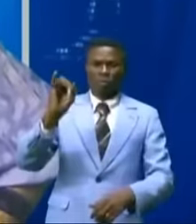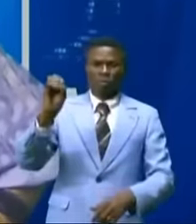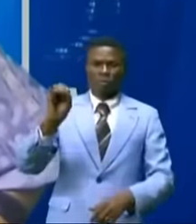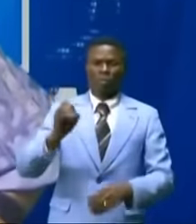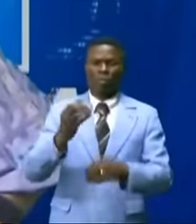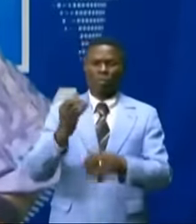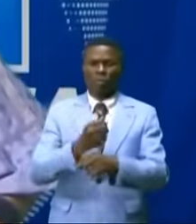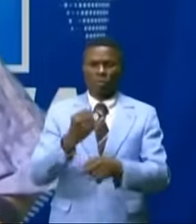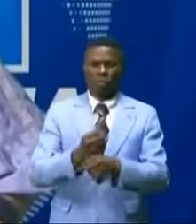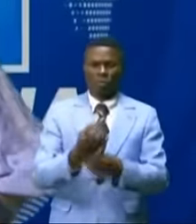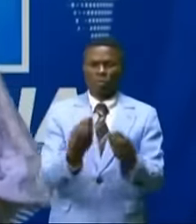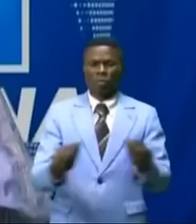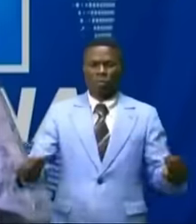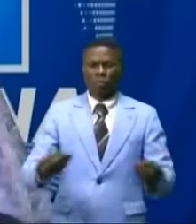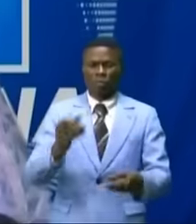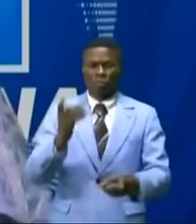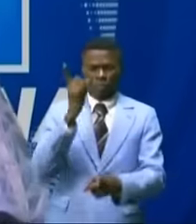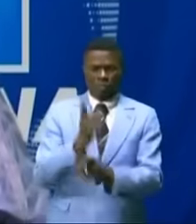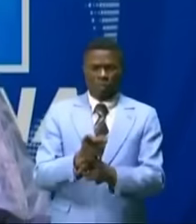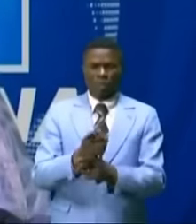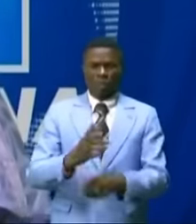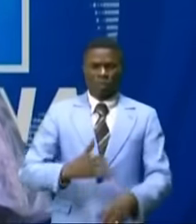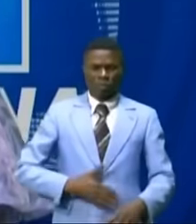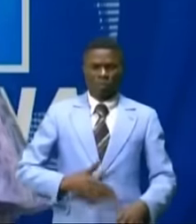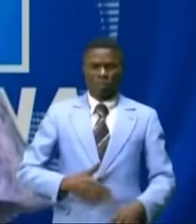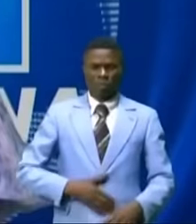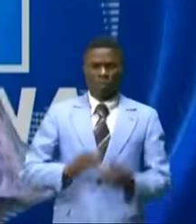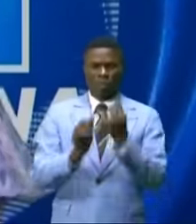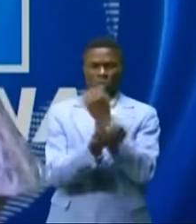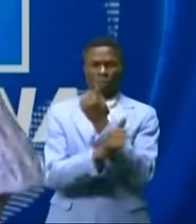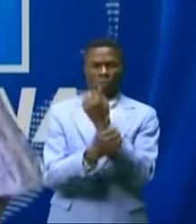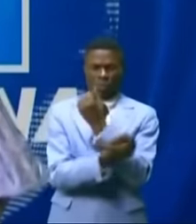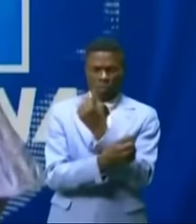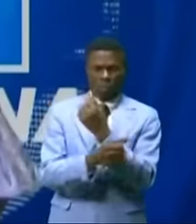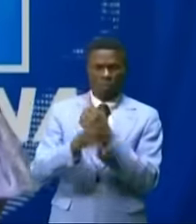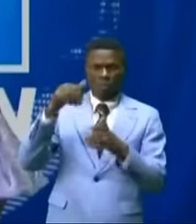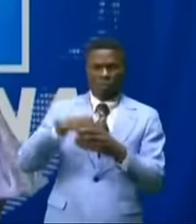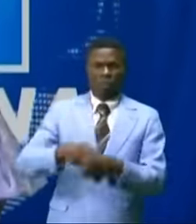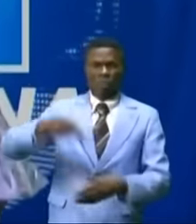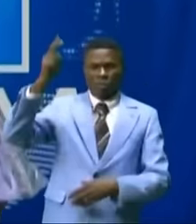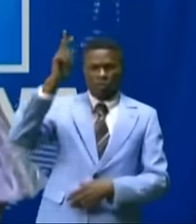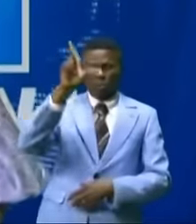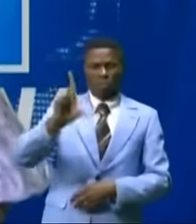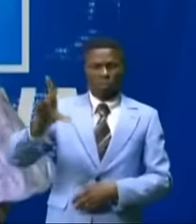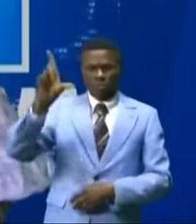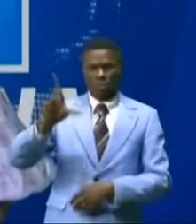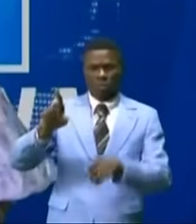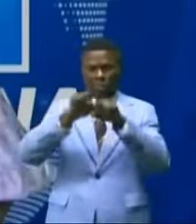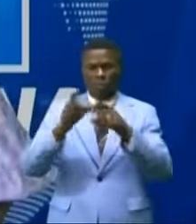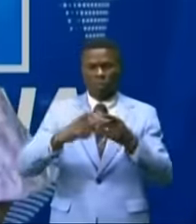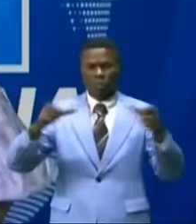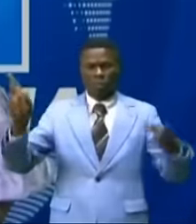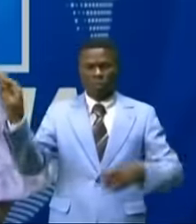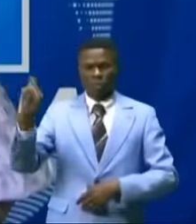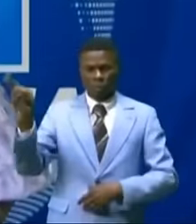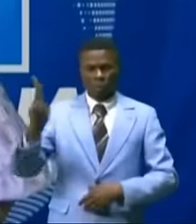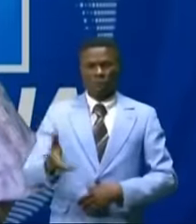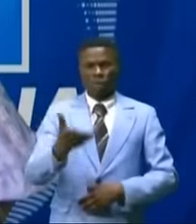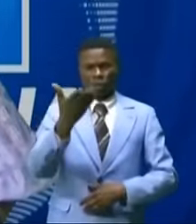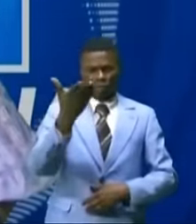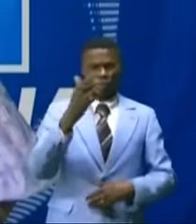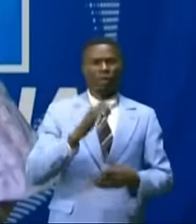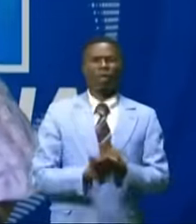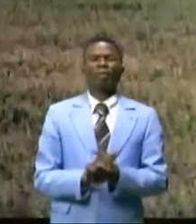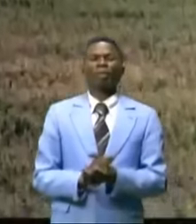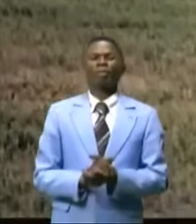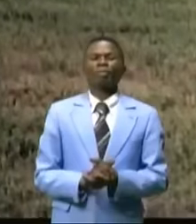belle manière de résoudre la question de la pénurie de maïs observée dans le Haut-Lomami et dans le Grand Kassai. Cédric Enina, Yvette Makuntima.